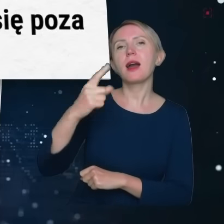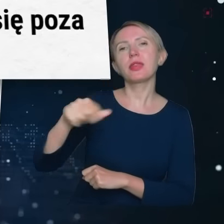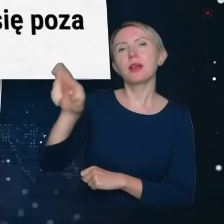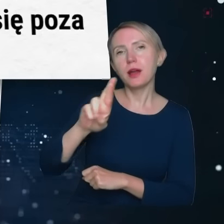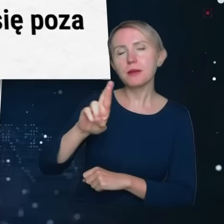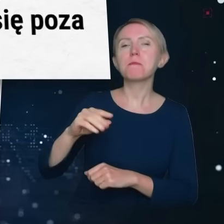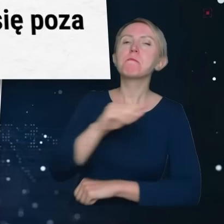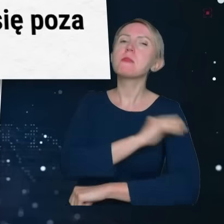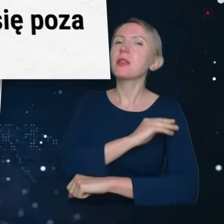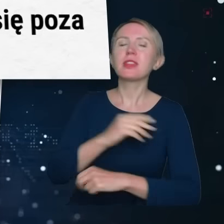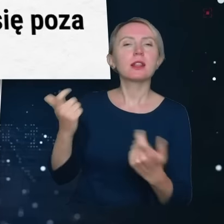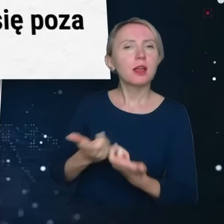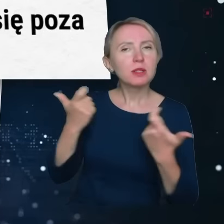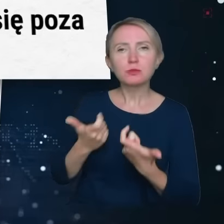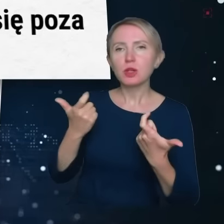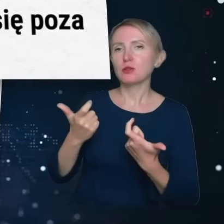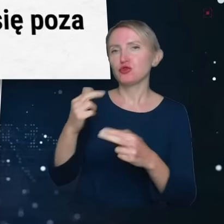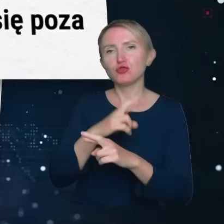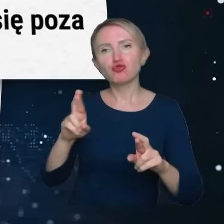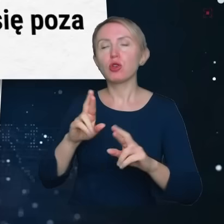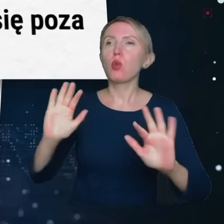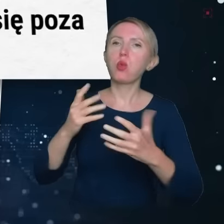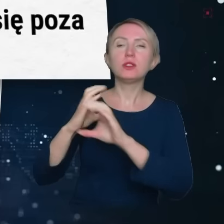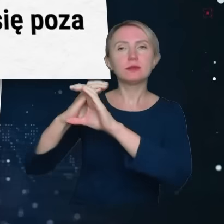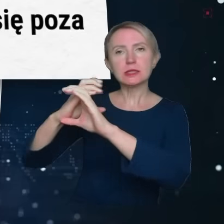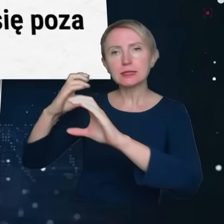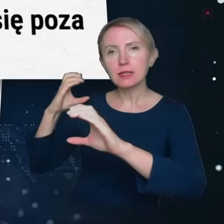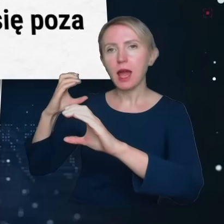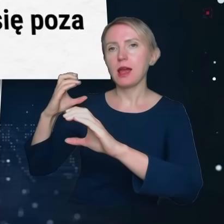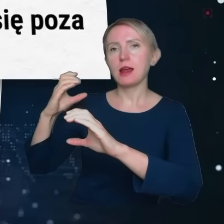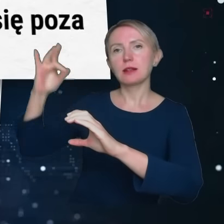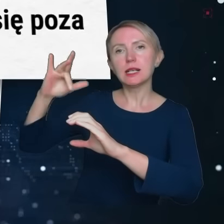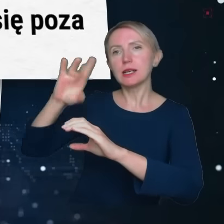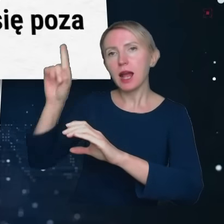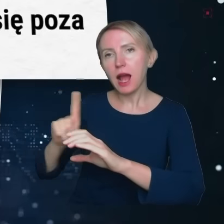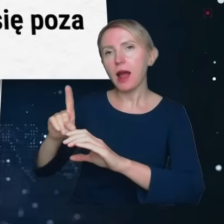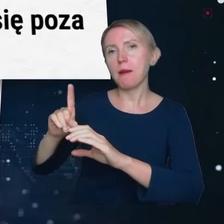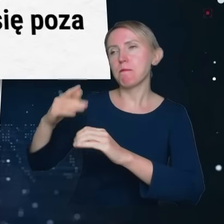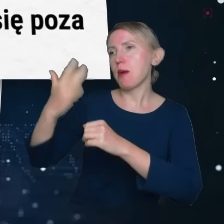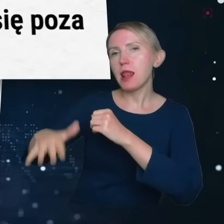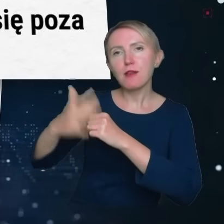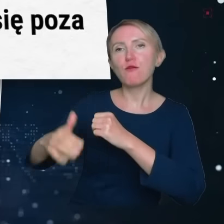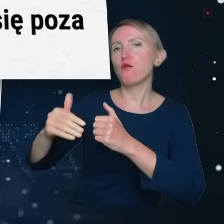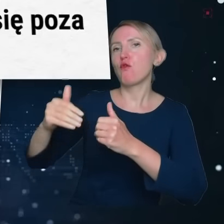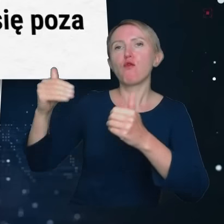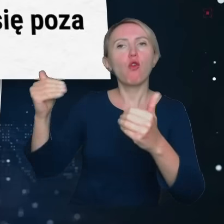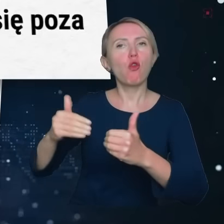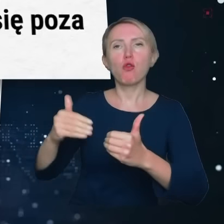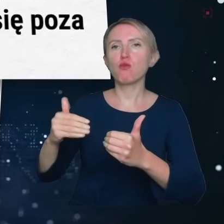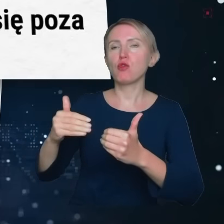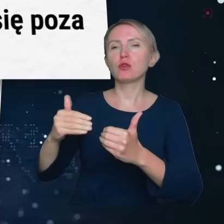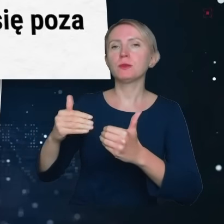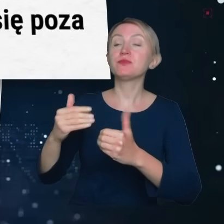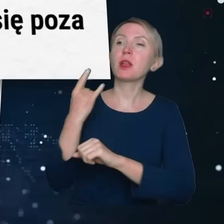materiały niebezpieczne. To mogą być cysterny przewożące gaz, paliwa, to mogą być pojazdy